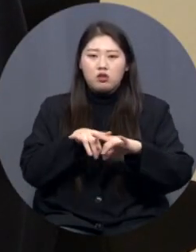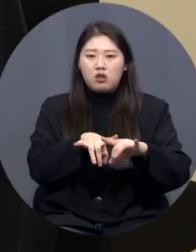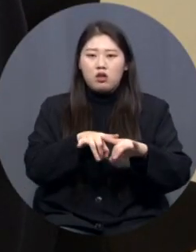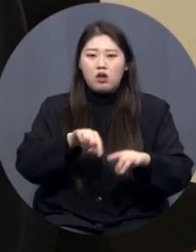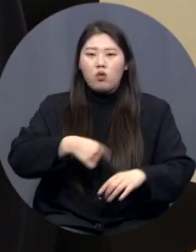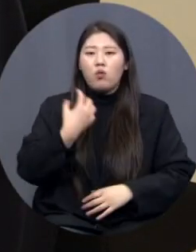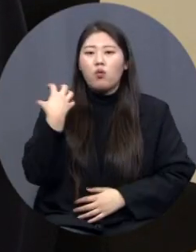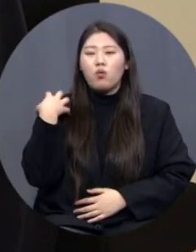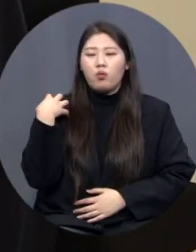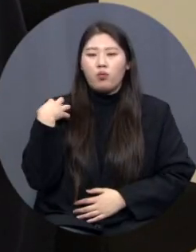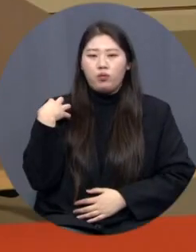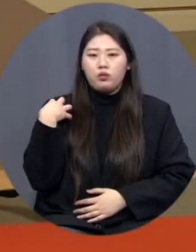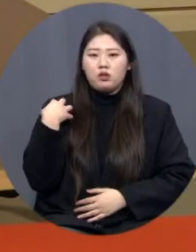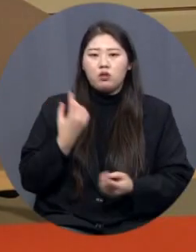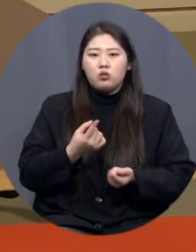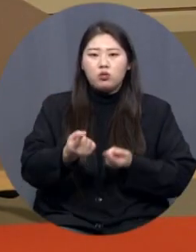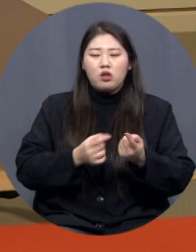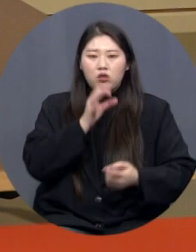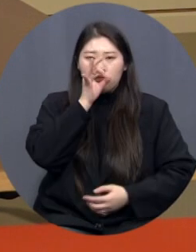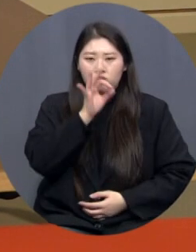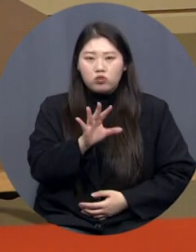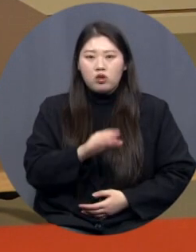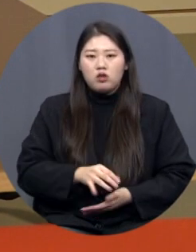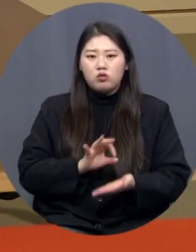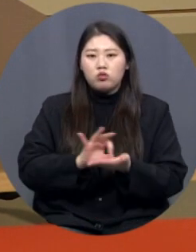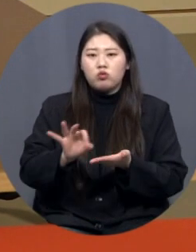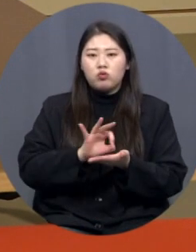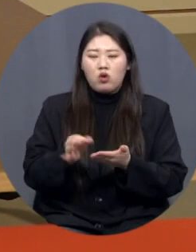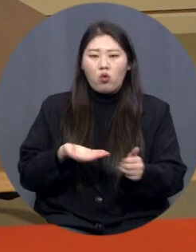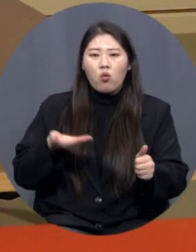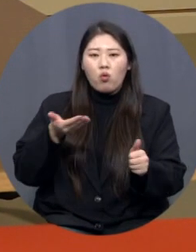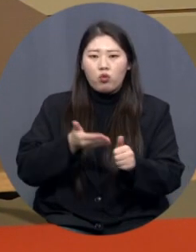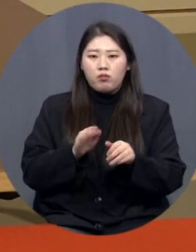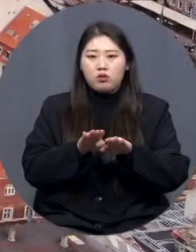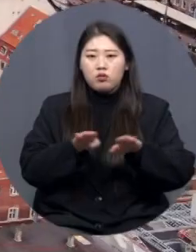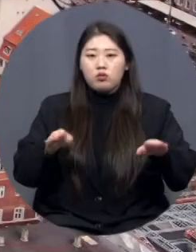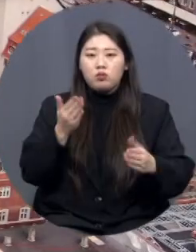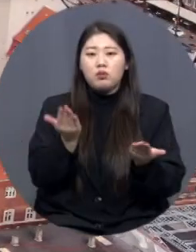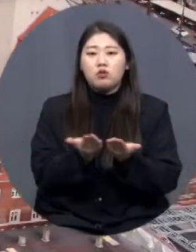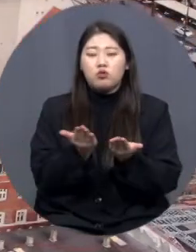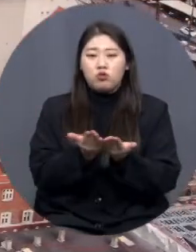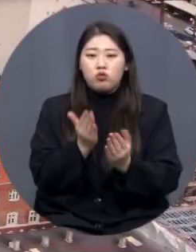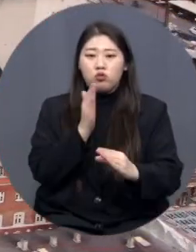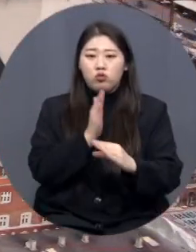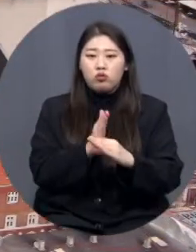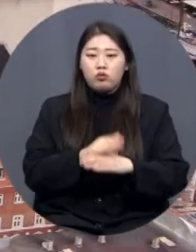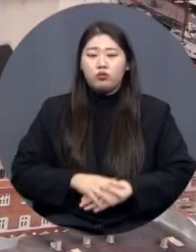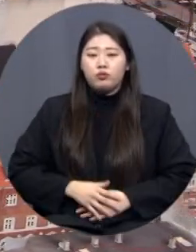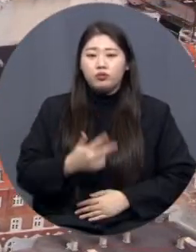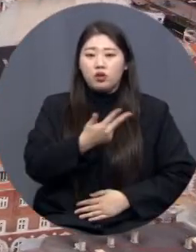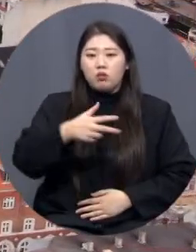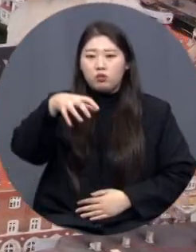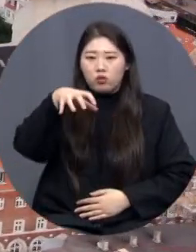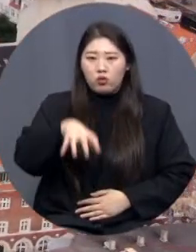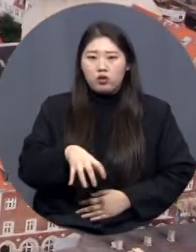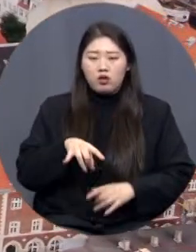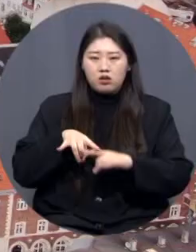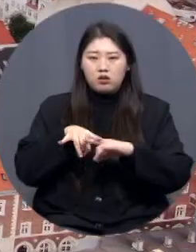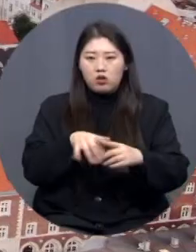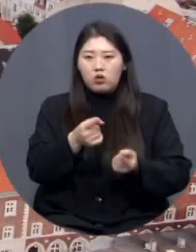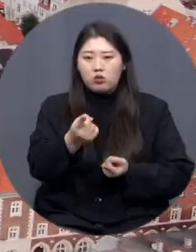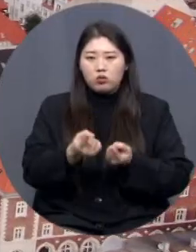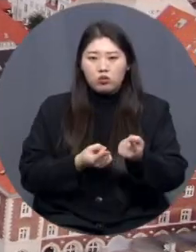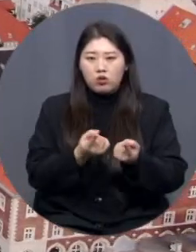혼자서는 불가능한 전력 수요와 공급의 균형을 맞추고 있습니다. 덴마크는 전력 수요를